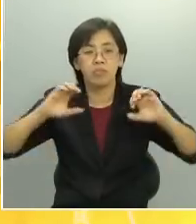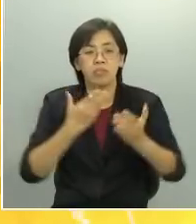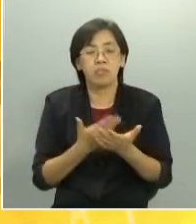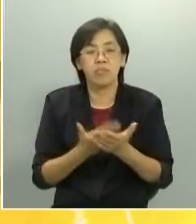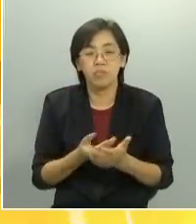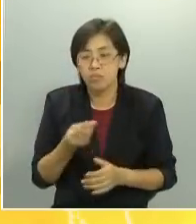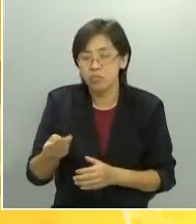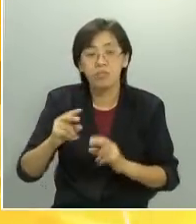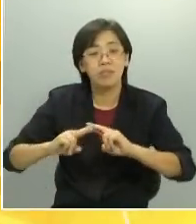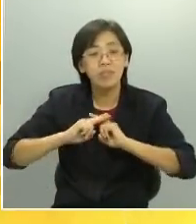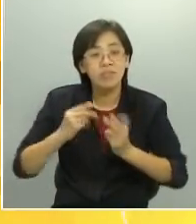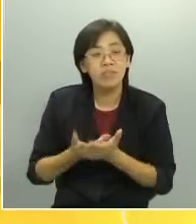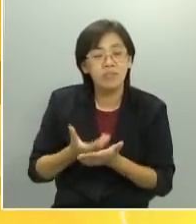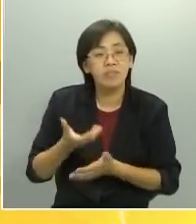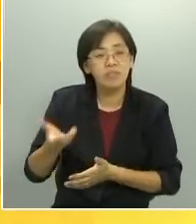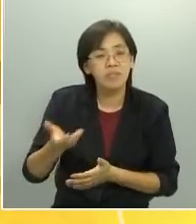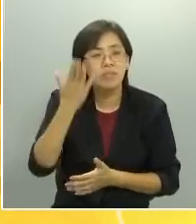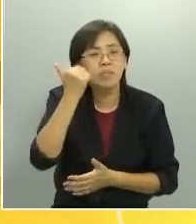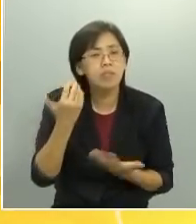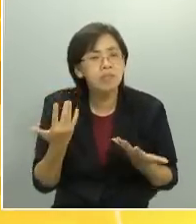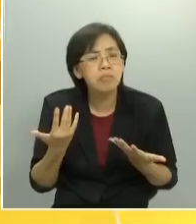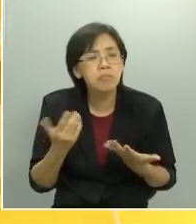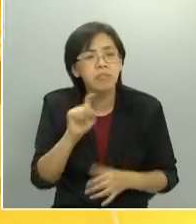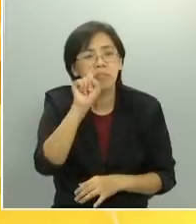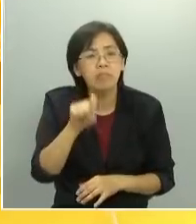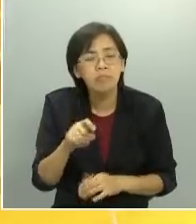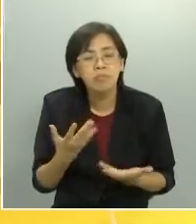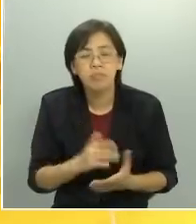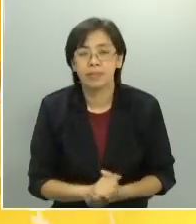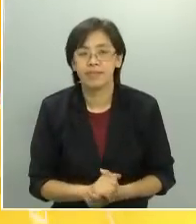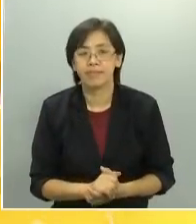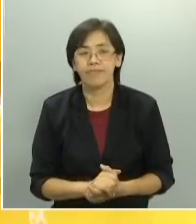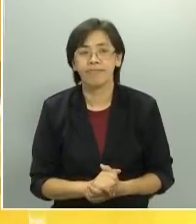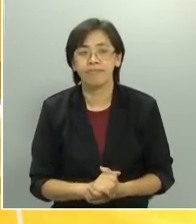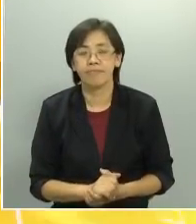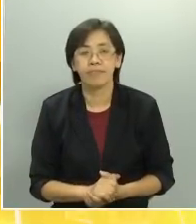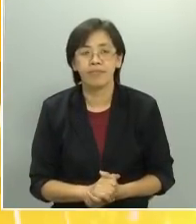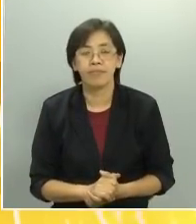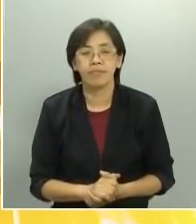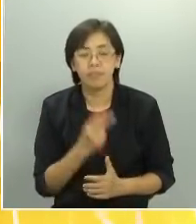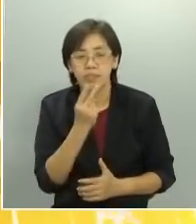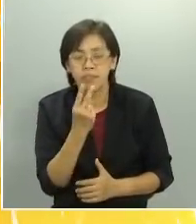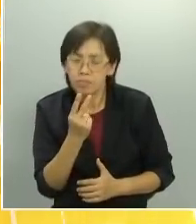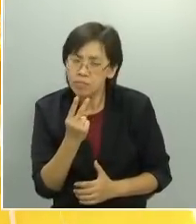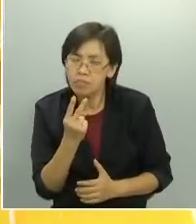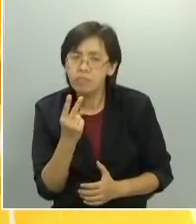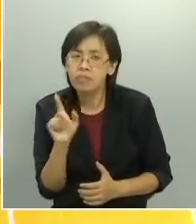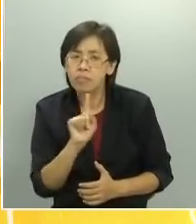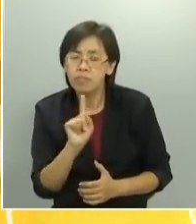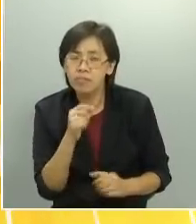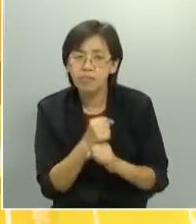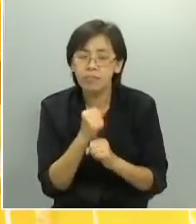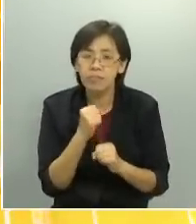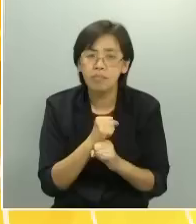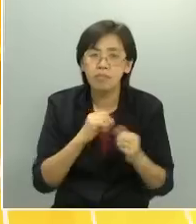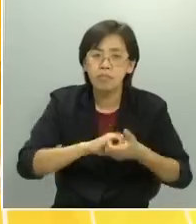ชนที่เขาร่วมลงทุนทำไมถึงเป็นอย่างนั้นขณะที่ส่วนอื่น ก็ต้องไปดูที่มาที่ไปว่าใครทำสัญญาที่